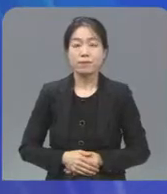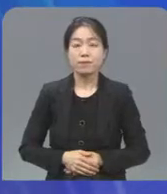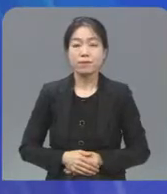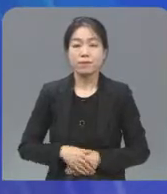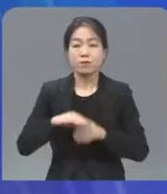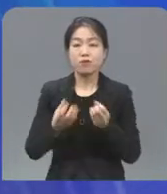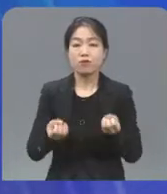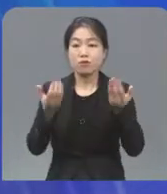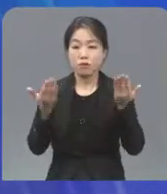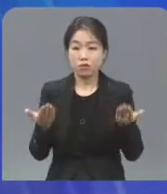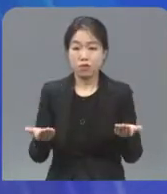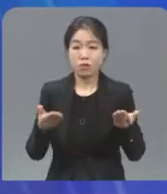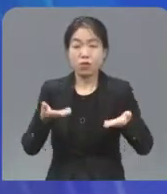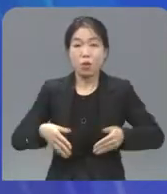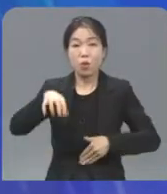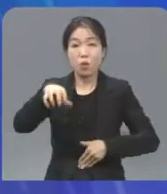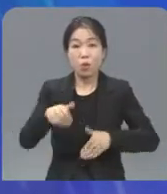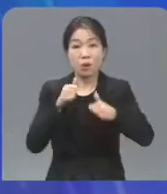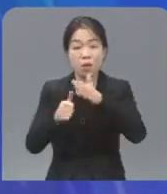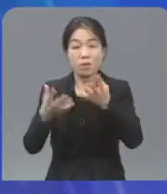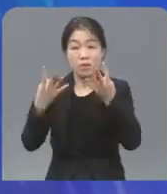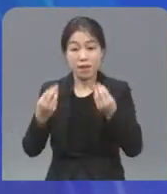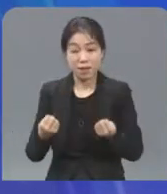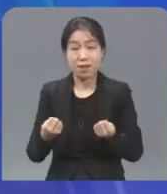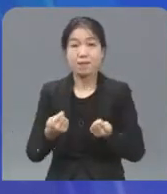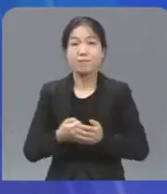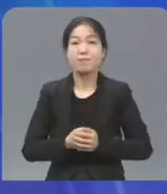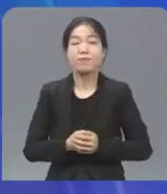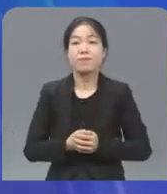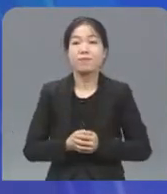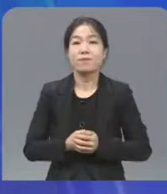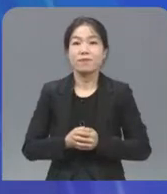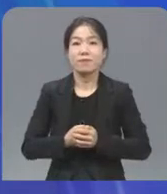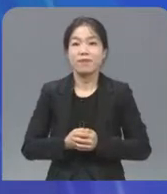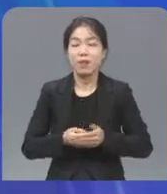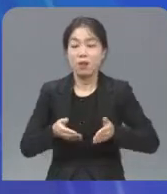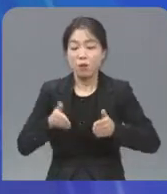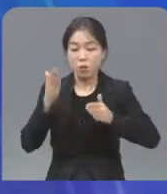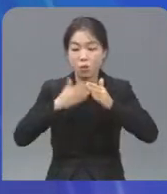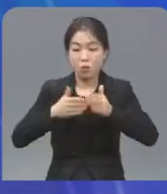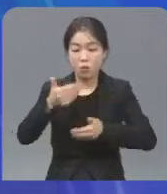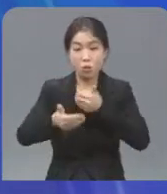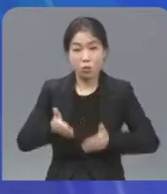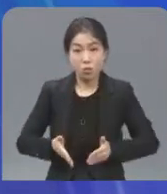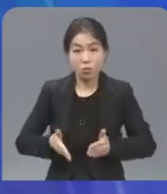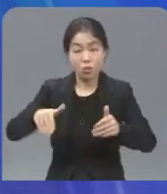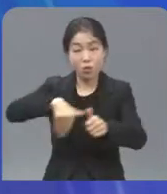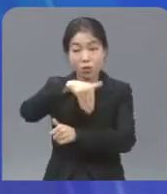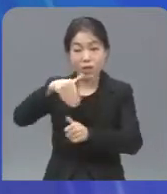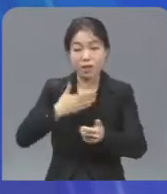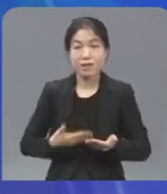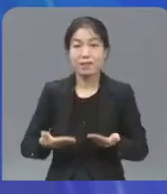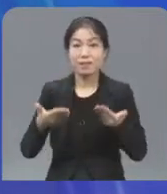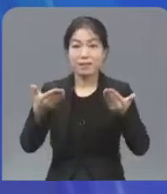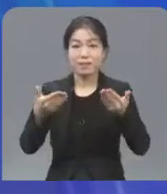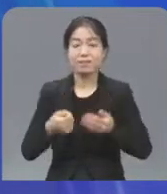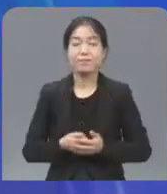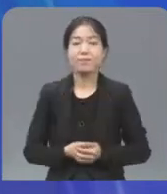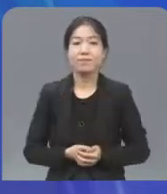4 추석 연휴를 맞아 고향 방문 하시는 분들 많으실텐데요 자세한 고속도로 교통상황을 남윤성 기상캐스터 연결해서